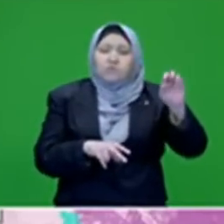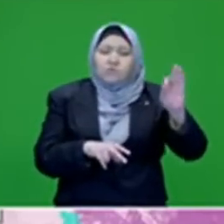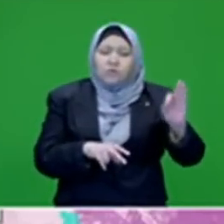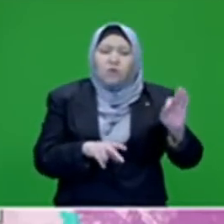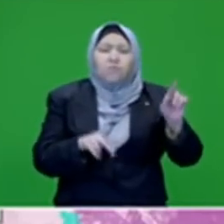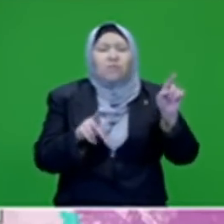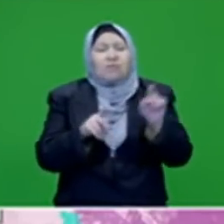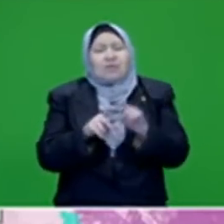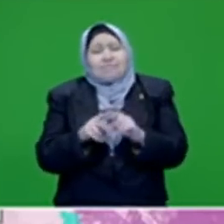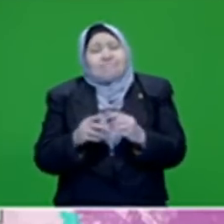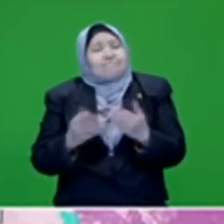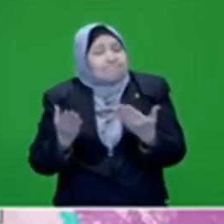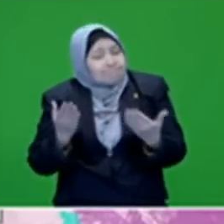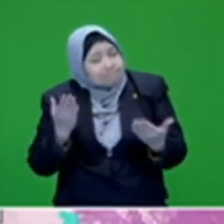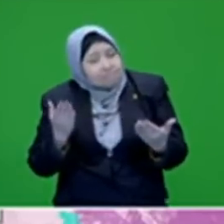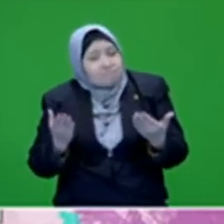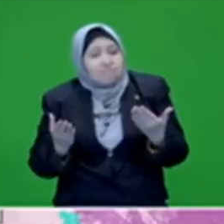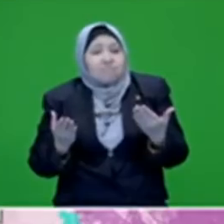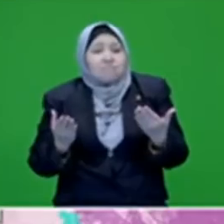برهان